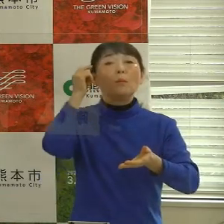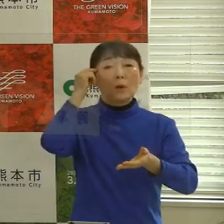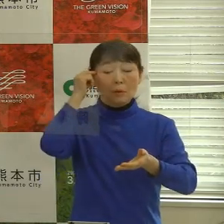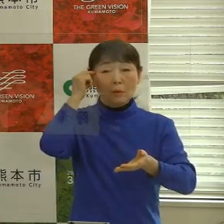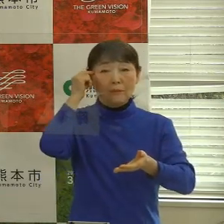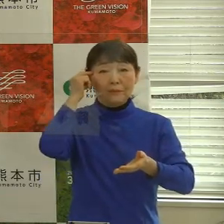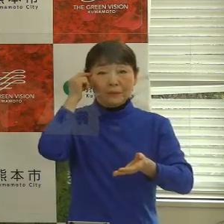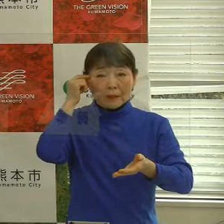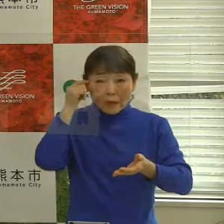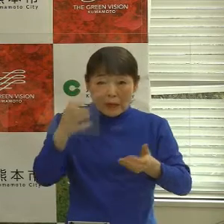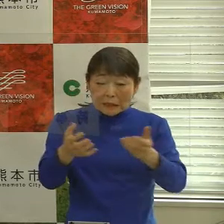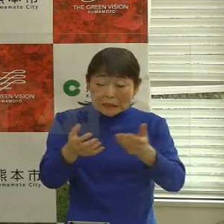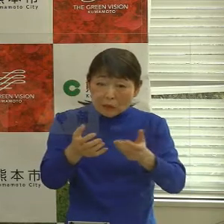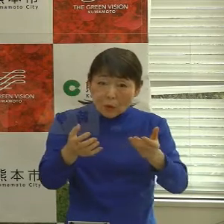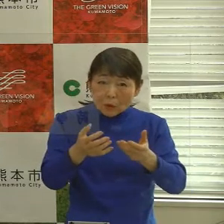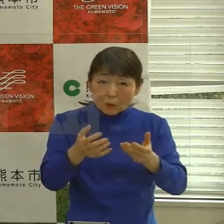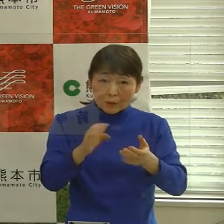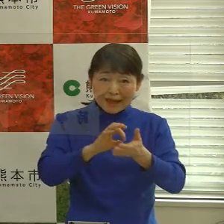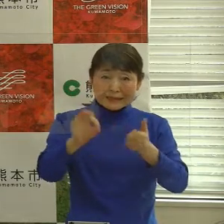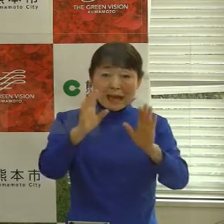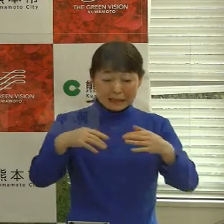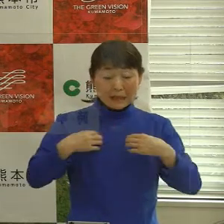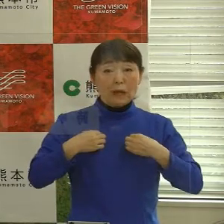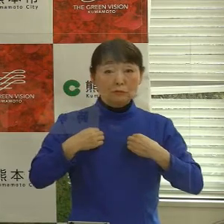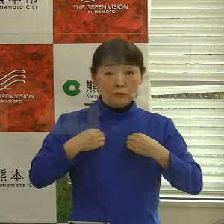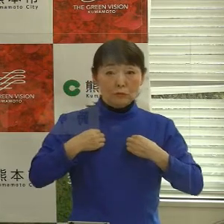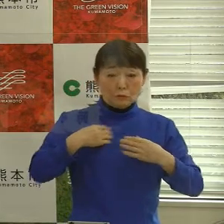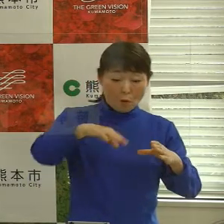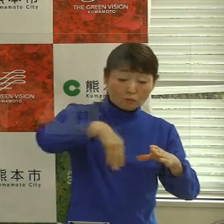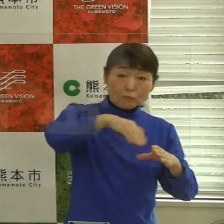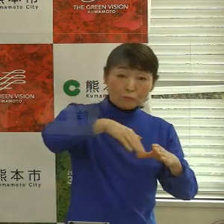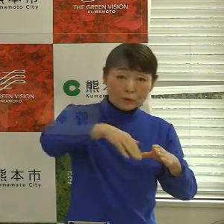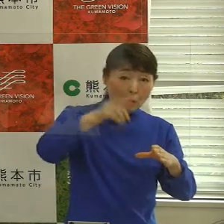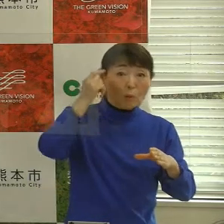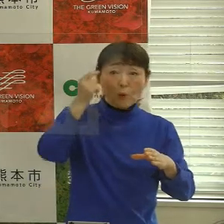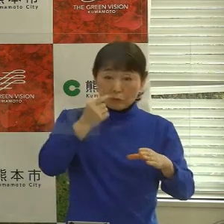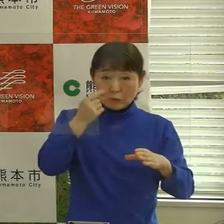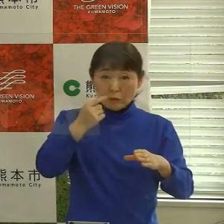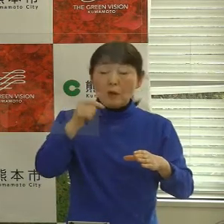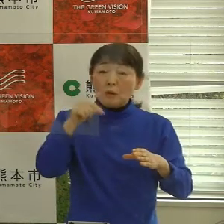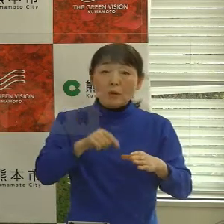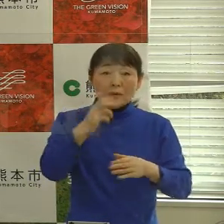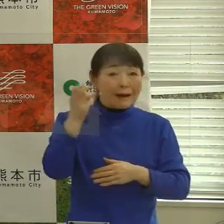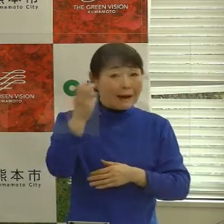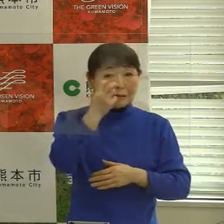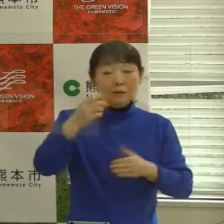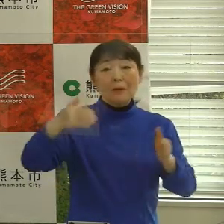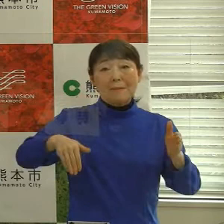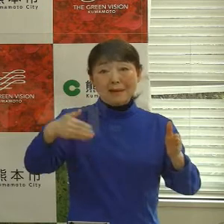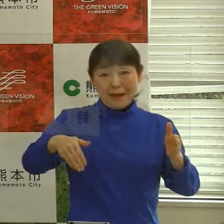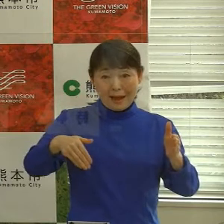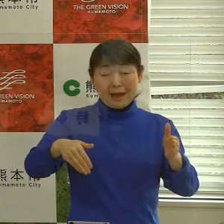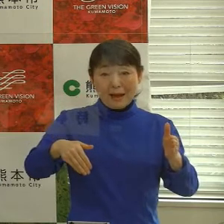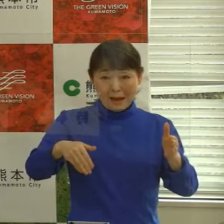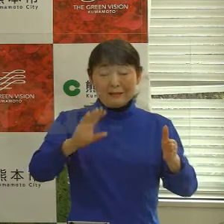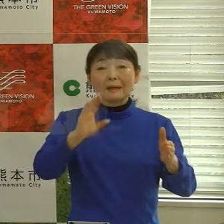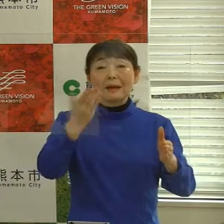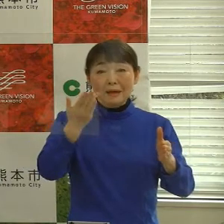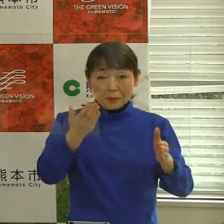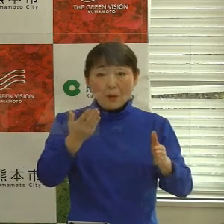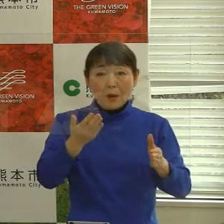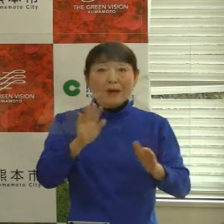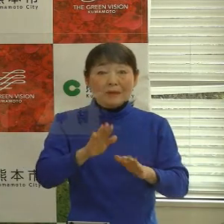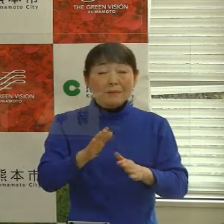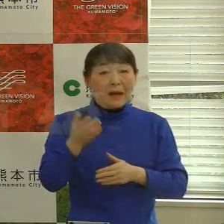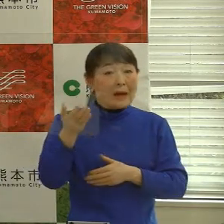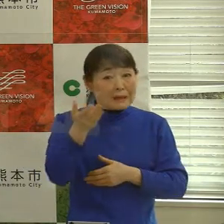そういう意味では業務に使用したものを洗ってたんだろうというふうに思います。これは確認をしておりませんけれども、今そういうふうにヒア